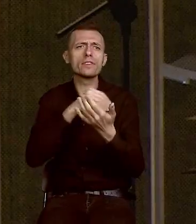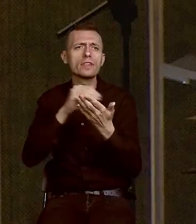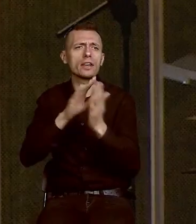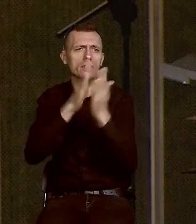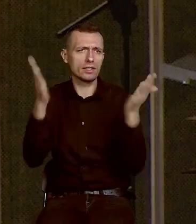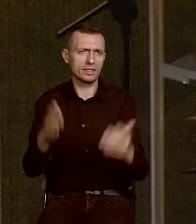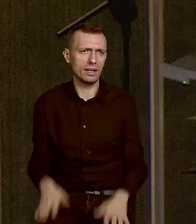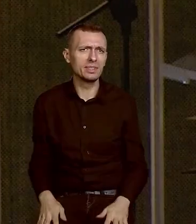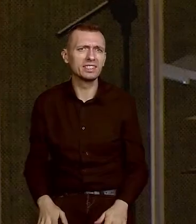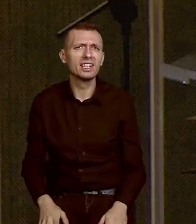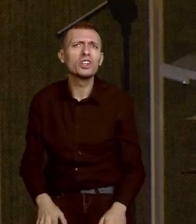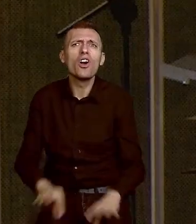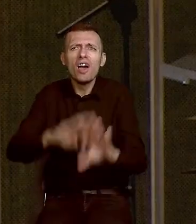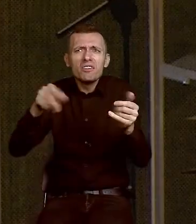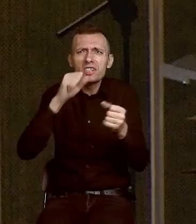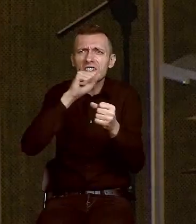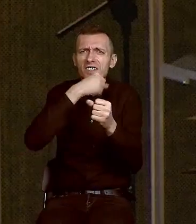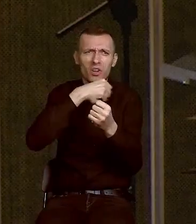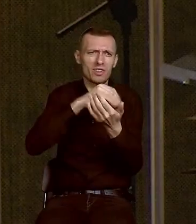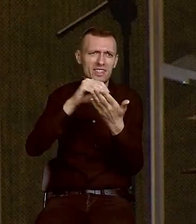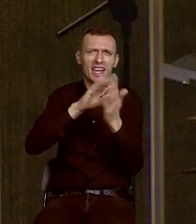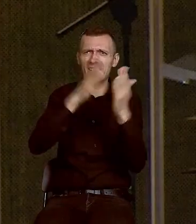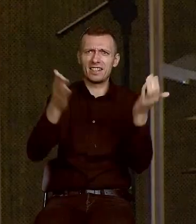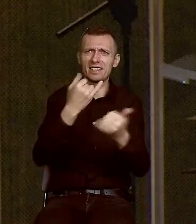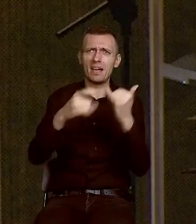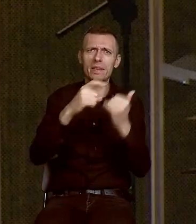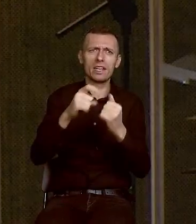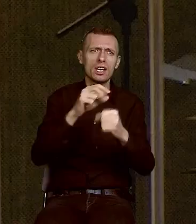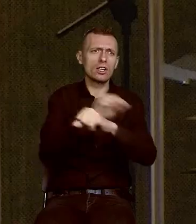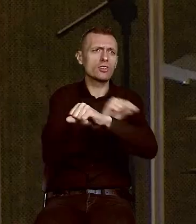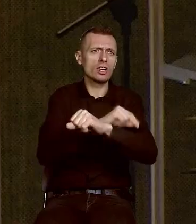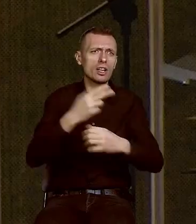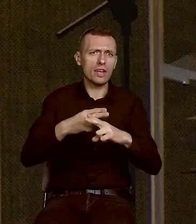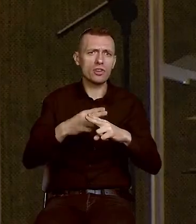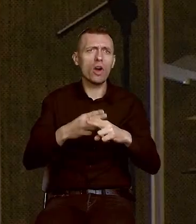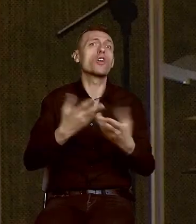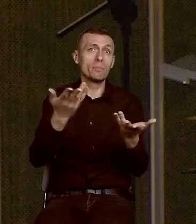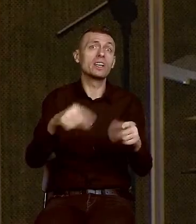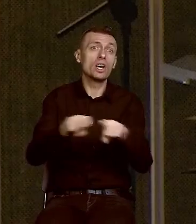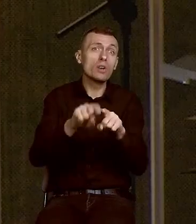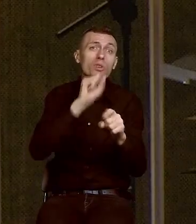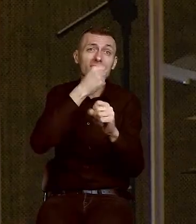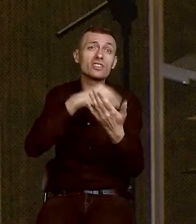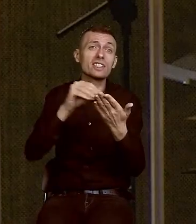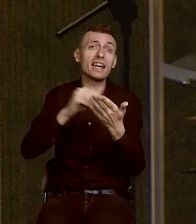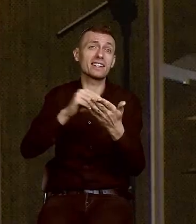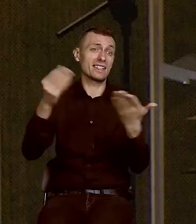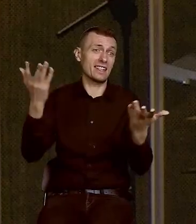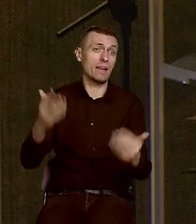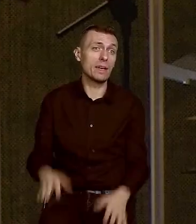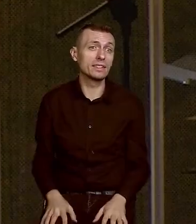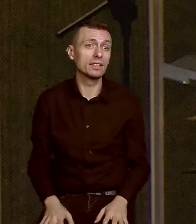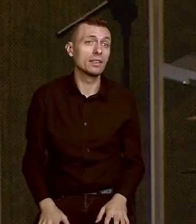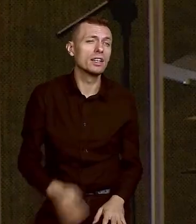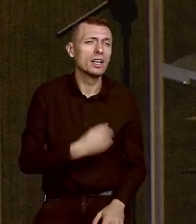Wiecie, dlaczego to mówią? Bo my lubimy Boże odpowiedzialności względem nas ze Starego Testamentu,